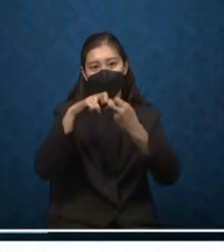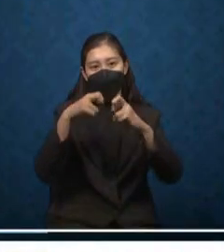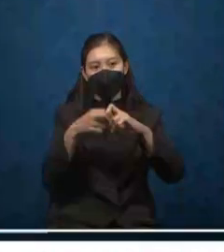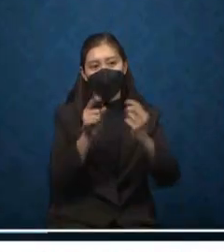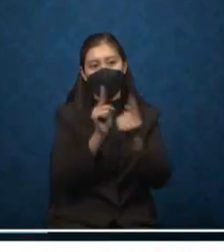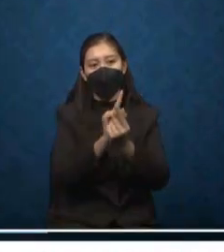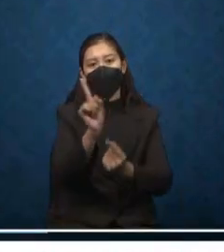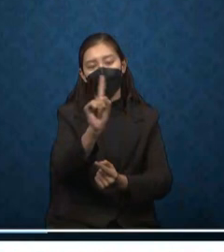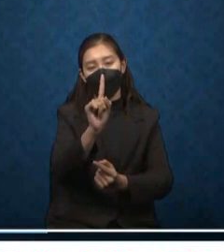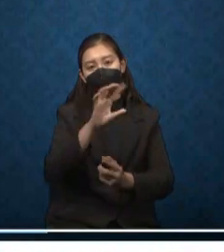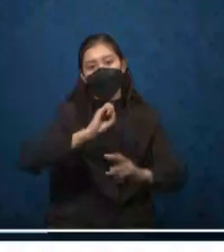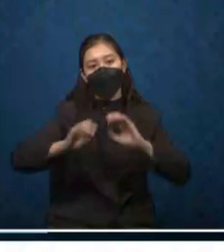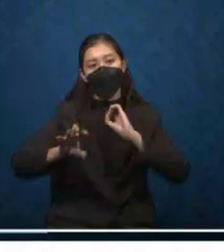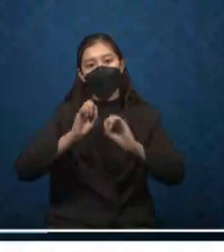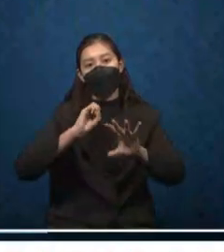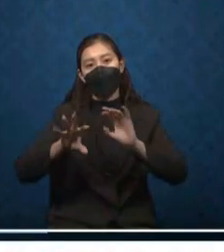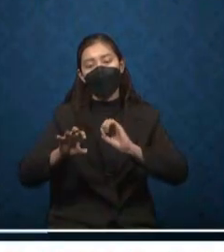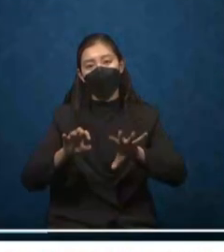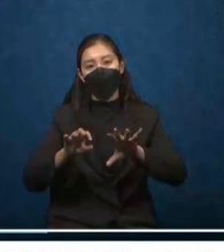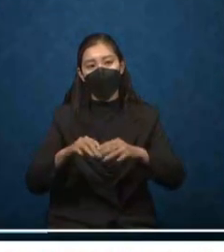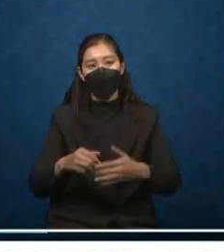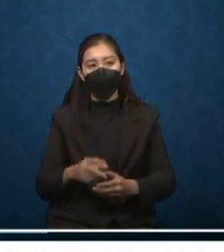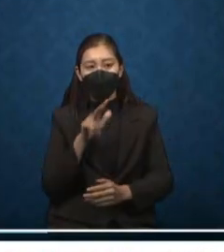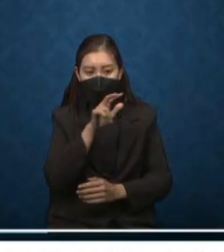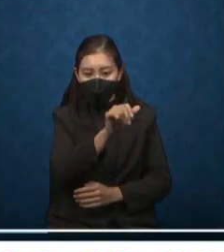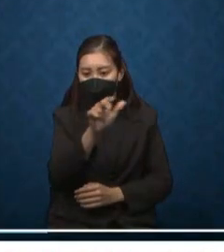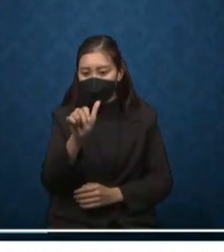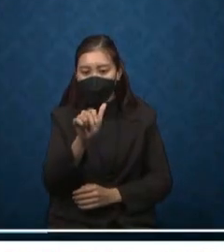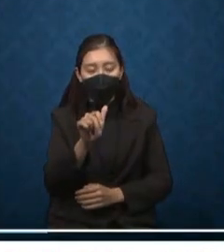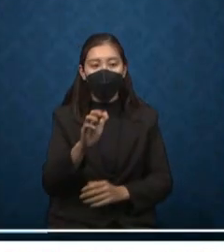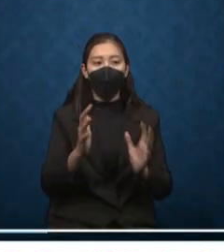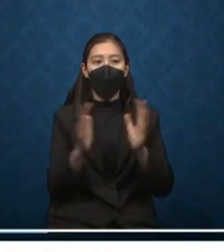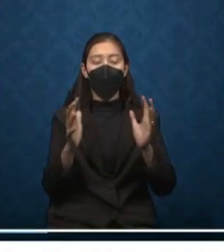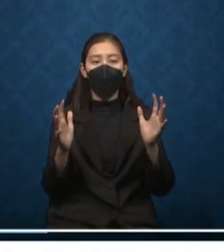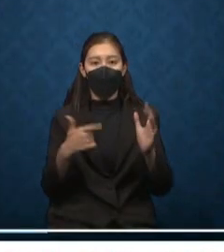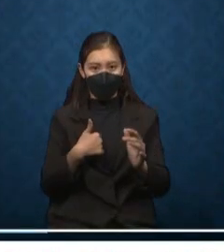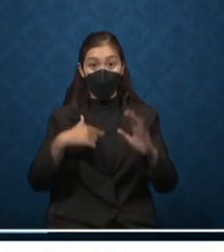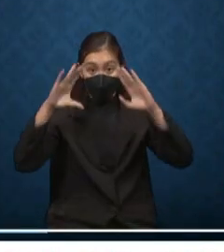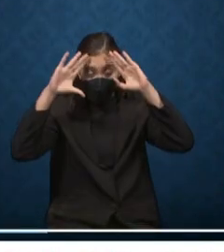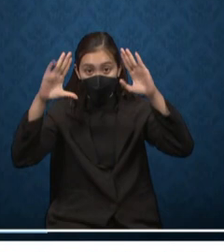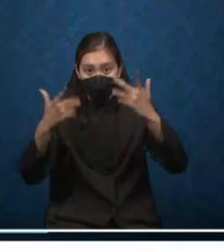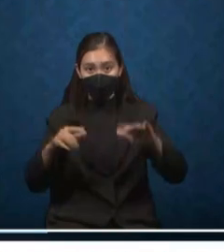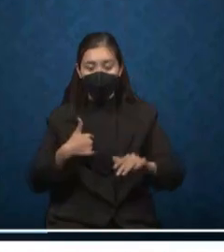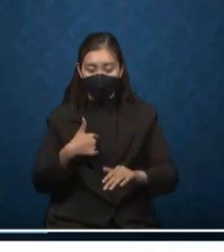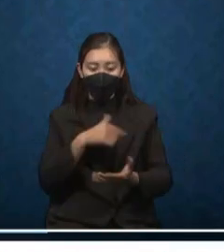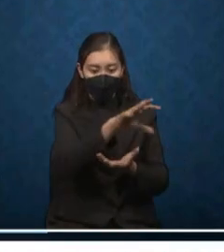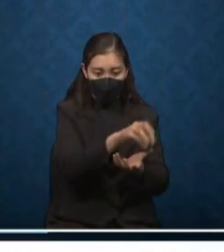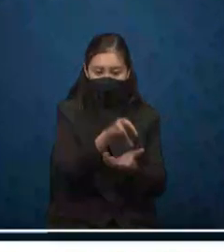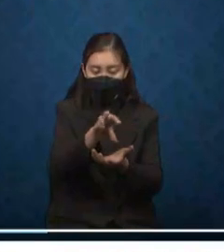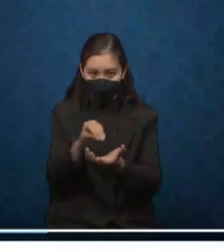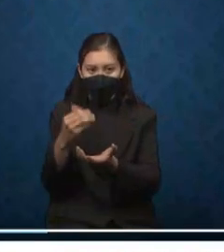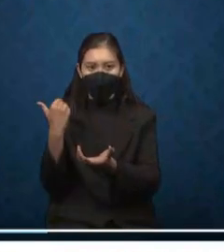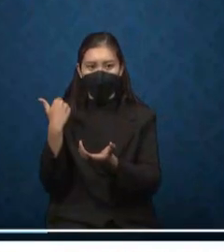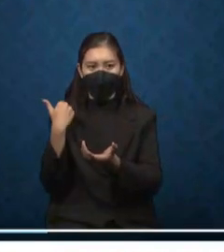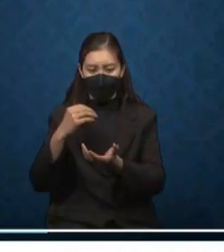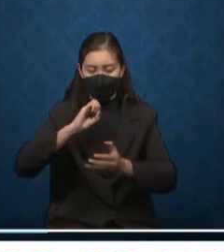ขยะที่เข้าไปติดอยู่ในป่าชายเลนนี่เป็นจำนวนมากผมมีประสบการณ์ในการไปเก็บขยะที่ป่าชายเลนแล้วพบว่าในบรรดาขยะทั้งหมดที่มี